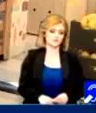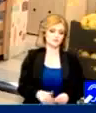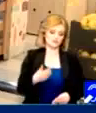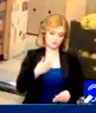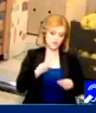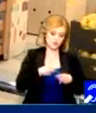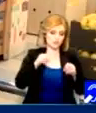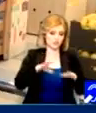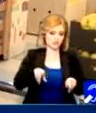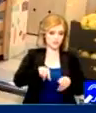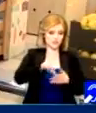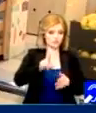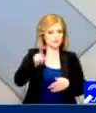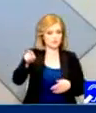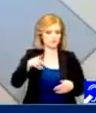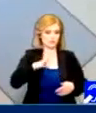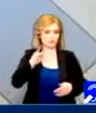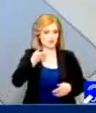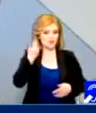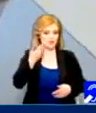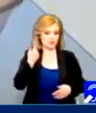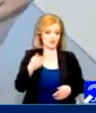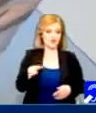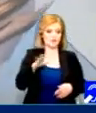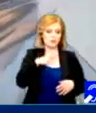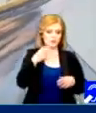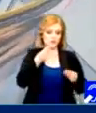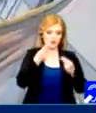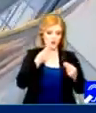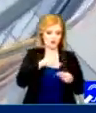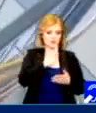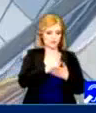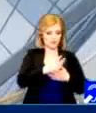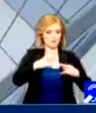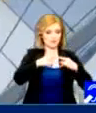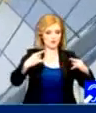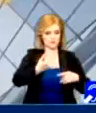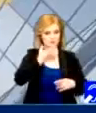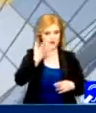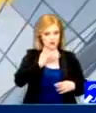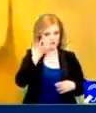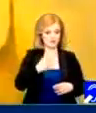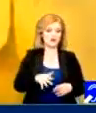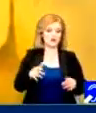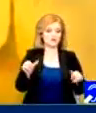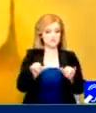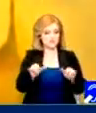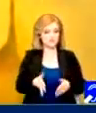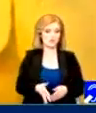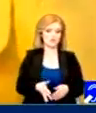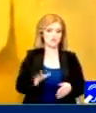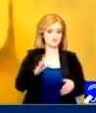ca lor în viață fie mai ușor. Multe dintre alimentele donate în campanie vor deveni prânzuri calde la cantinele sociale. Vor fi făcute